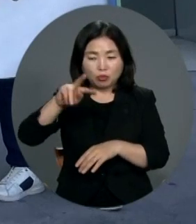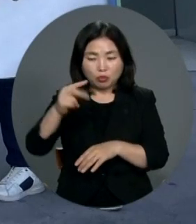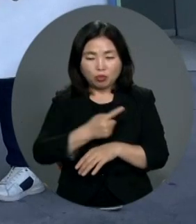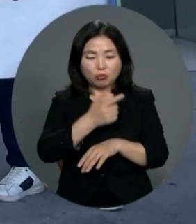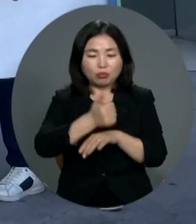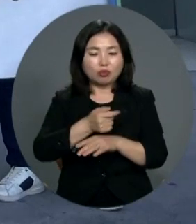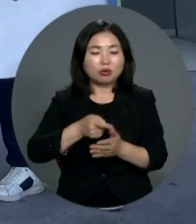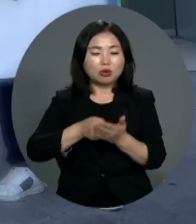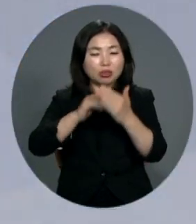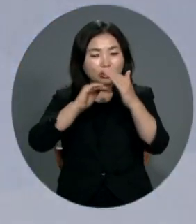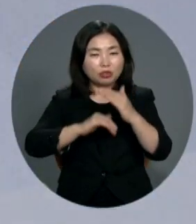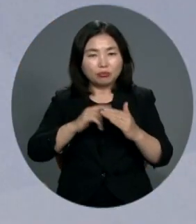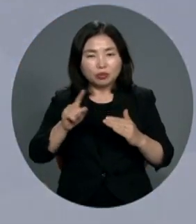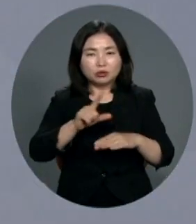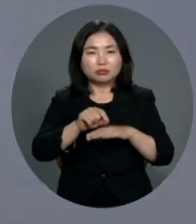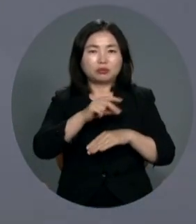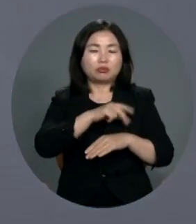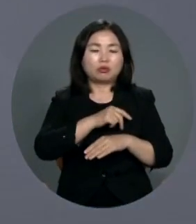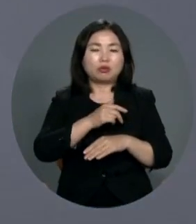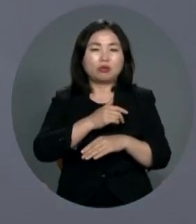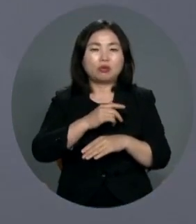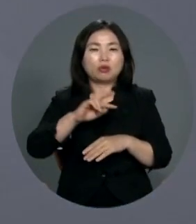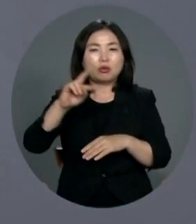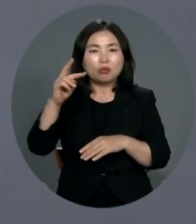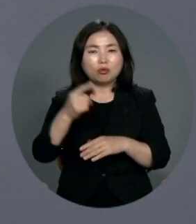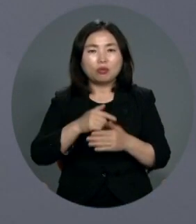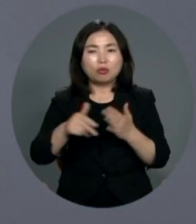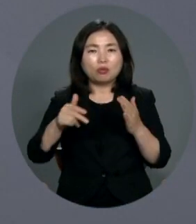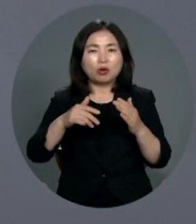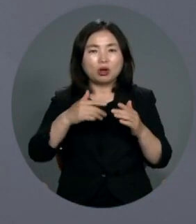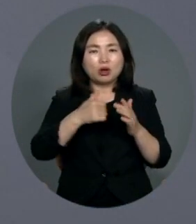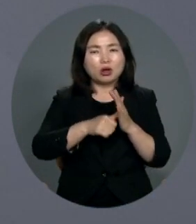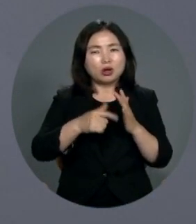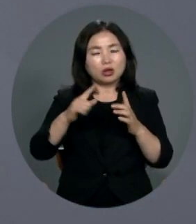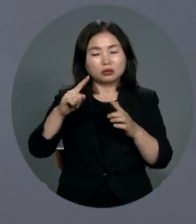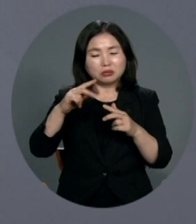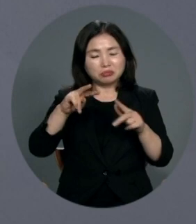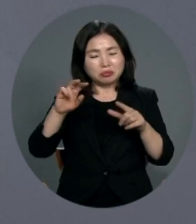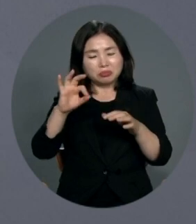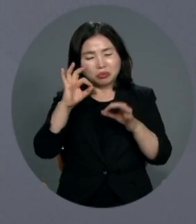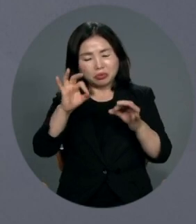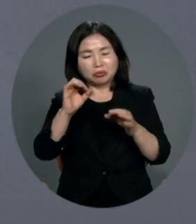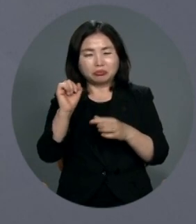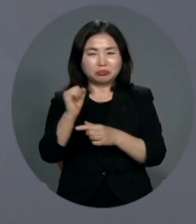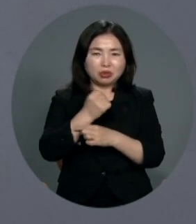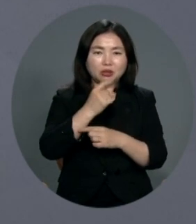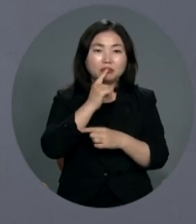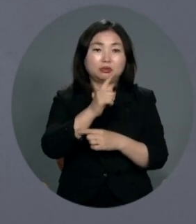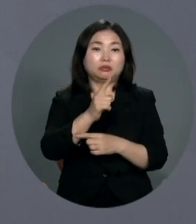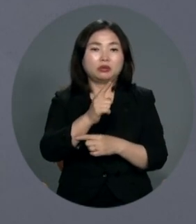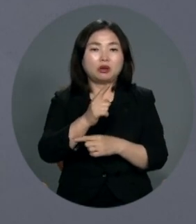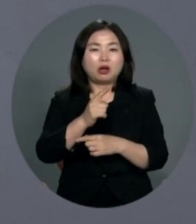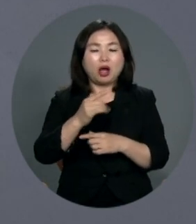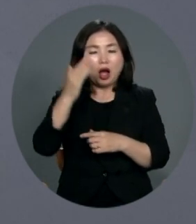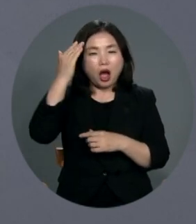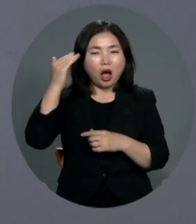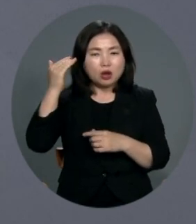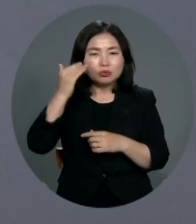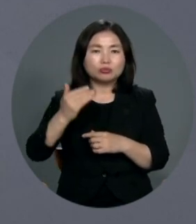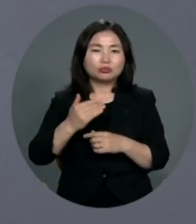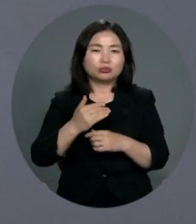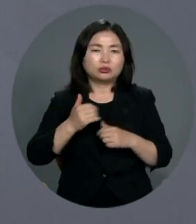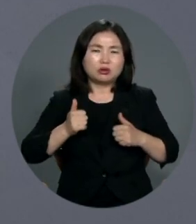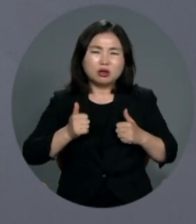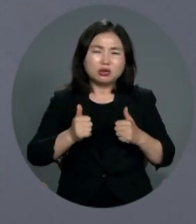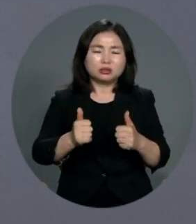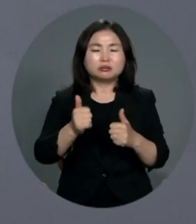살펴봤습니다. 지방의원들의 국외 공무 연수를 접하는 시선은 늘 차갑고 무겁다던 이 의원. 한국은